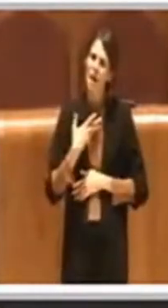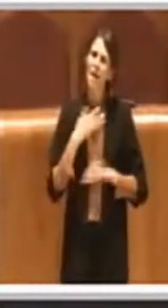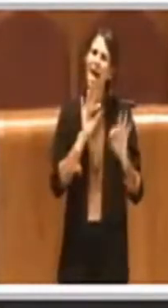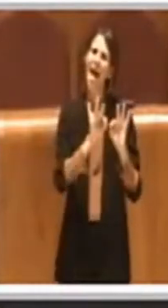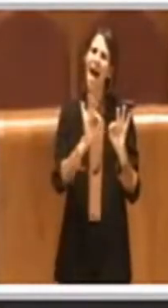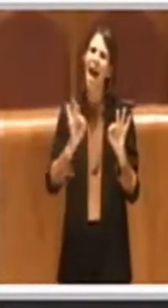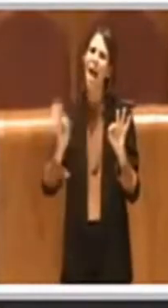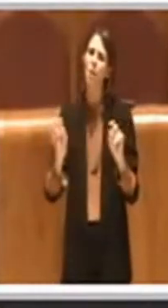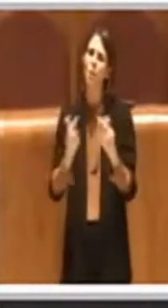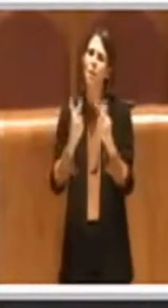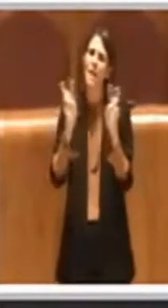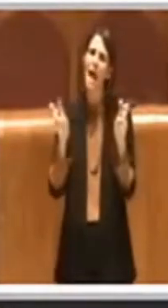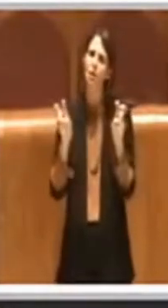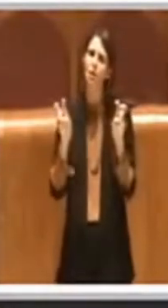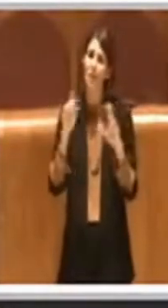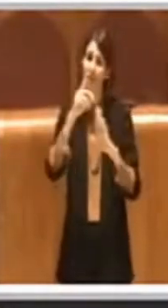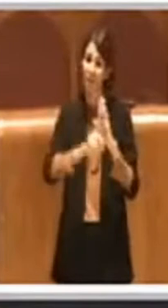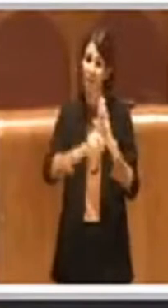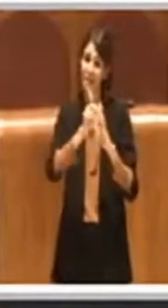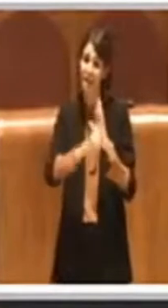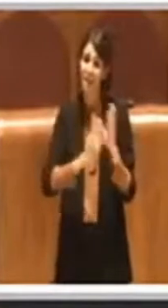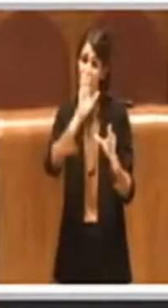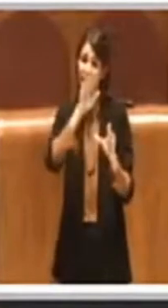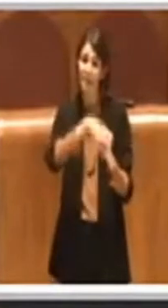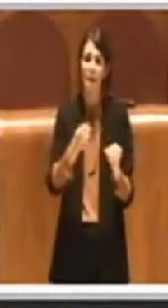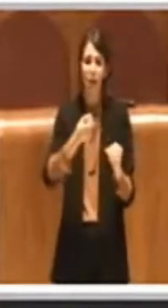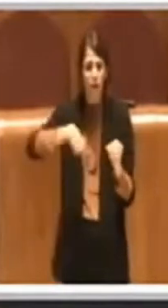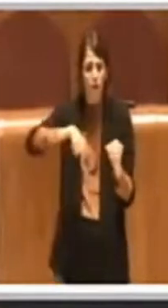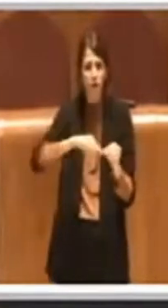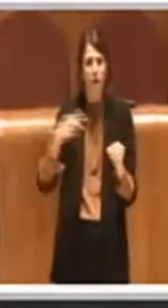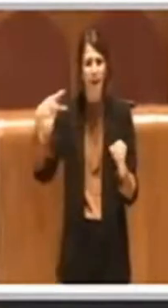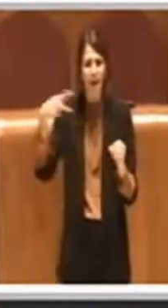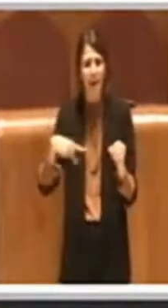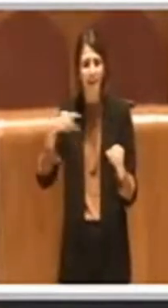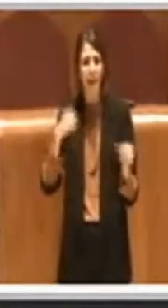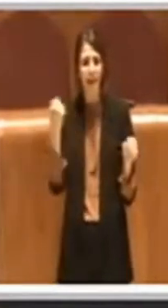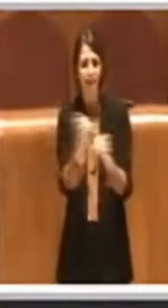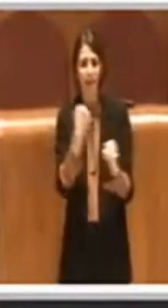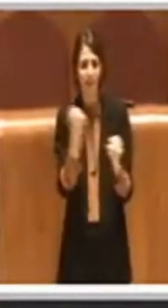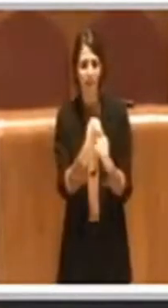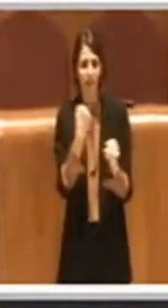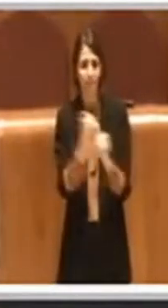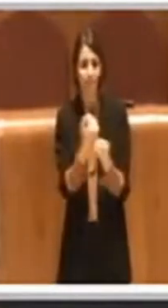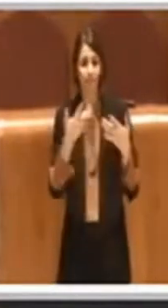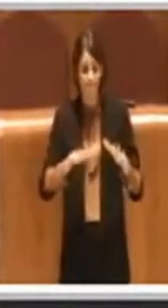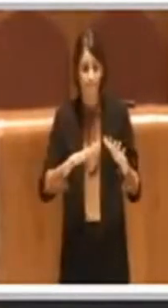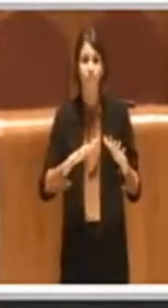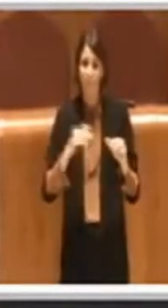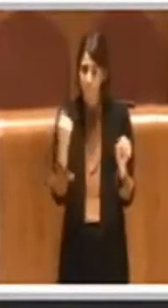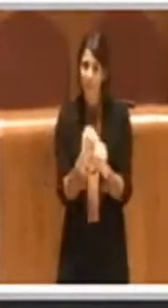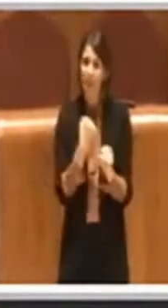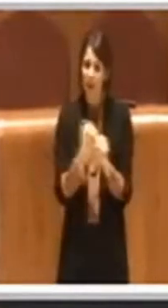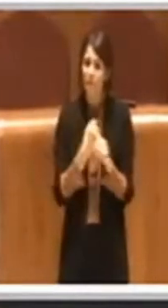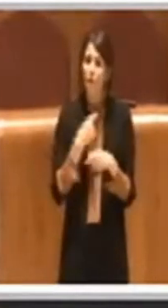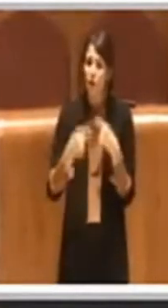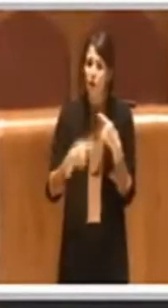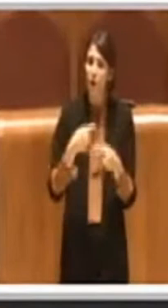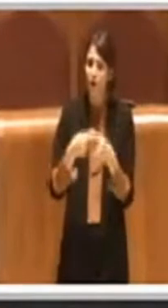sviluppati in questa delibera su cui noi abbiamo lavorato in questi anni e siamo andati avanti ora